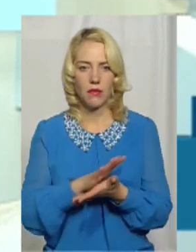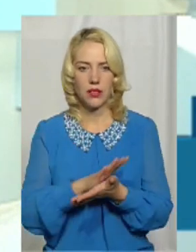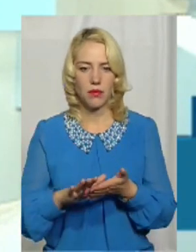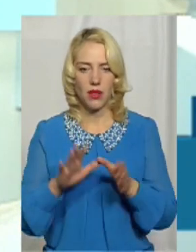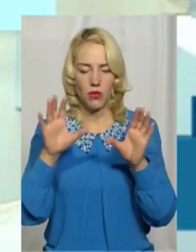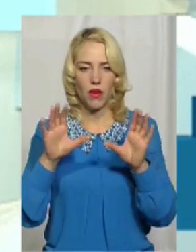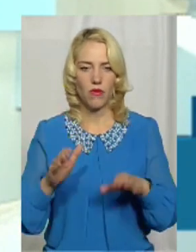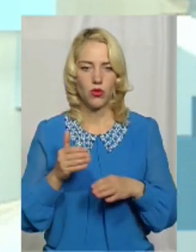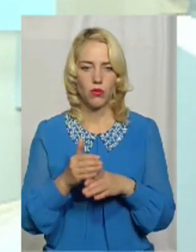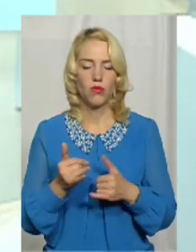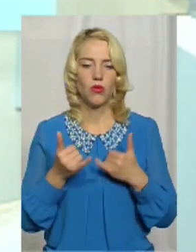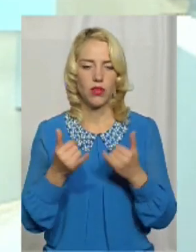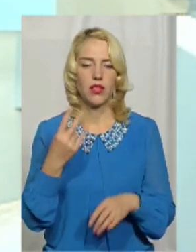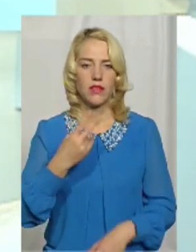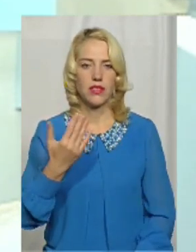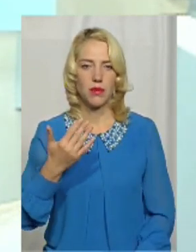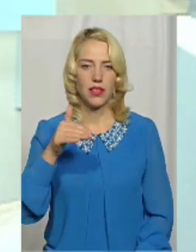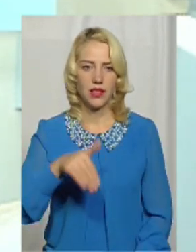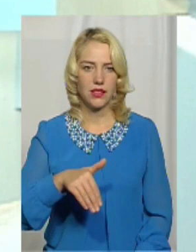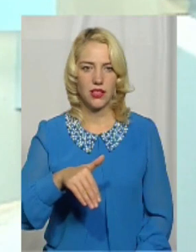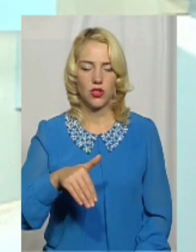безоплатну правову допомогу для